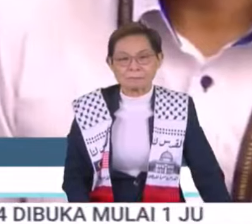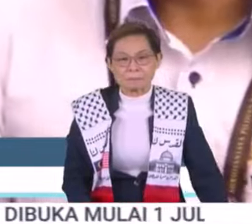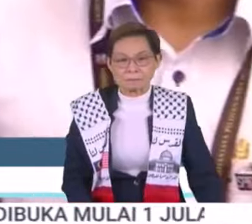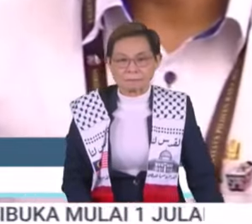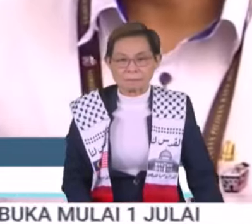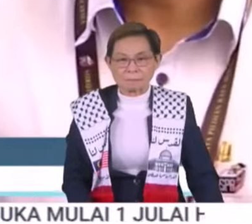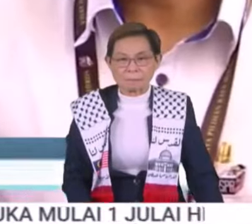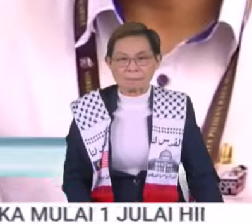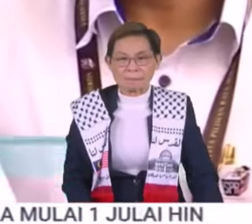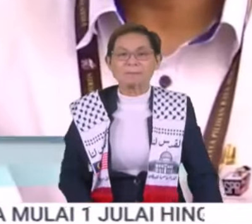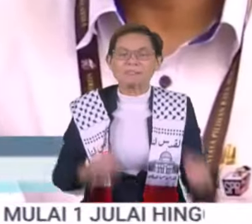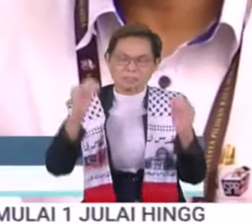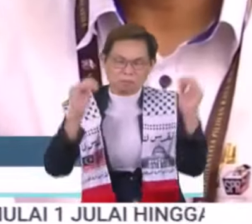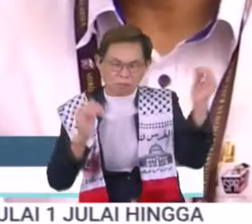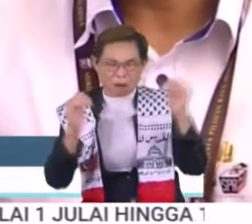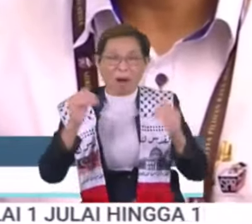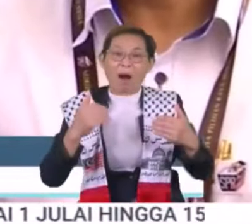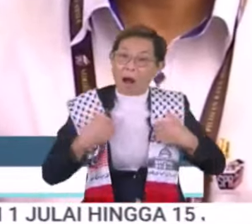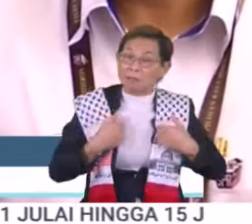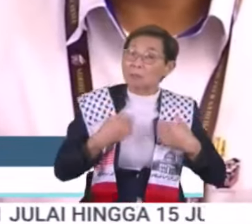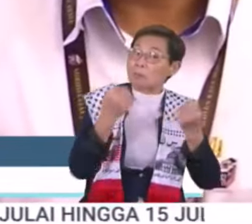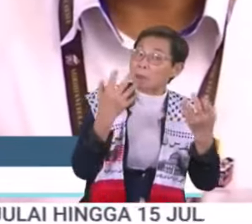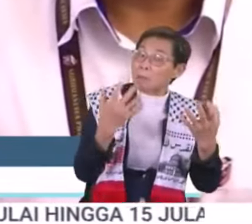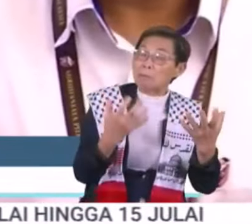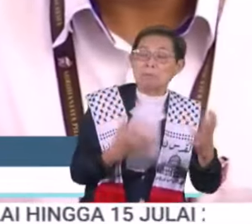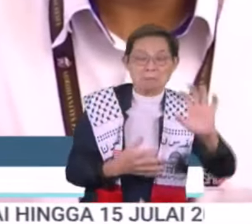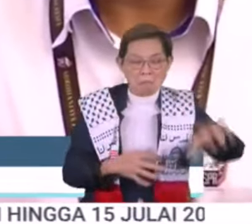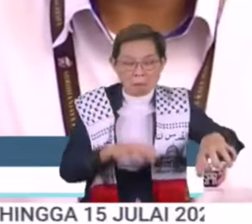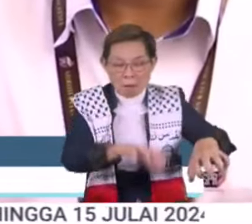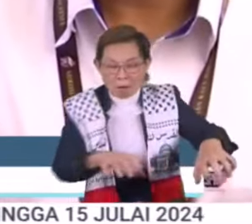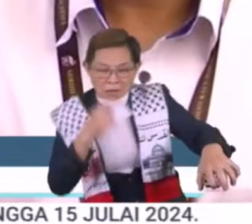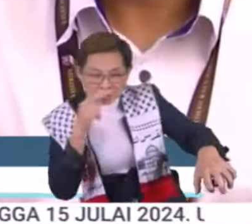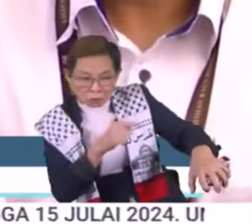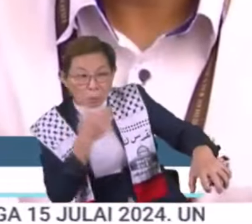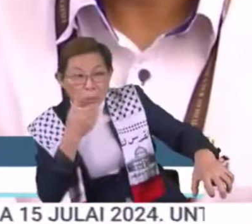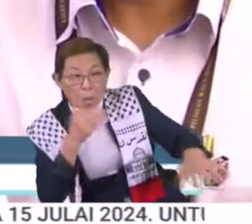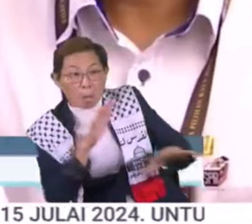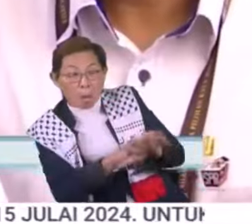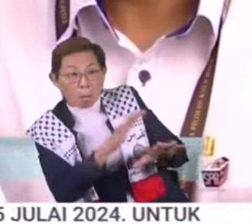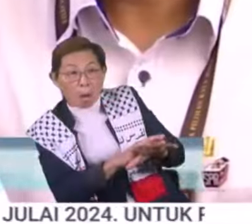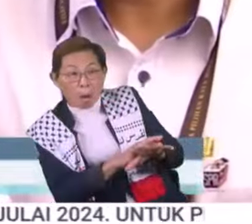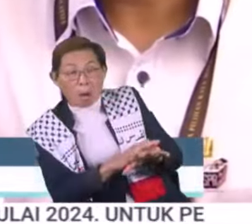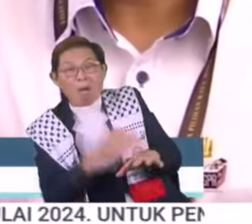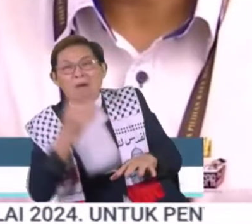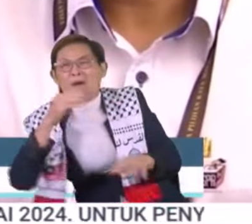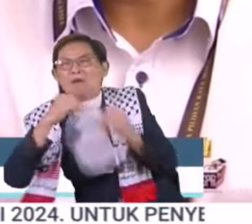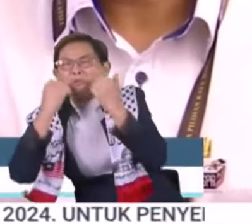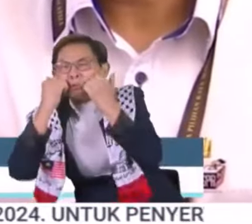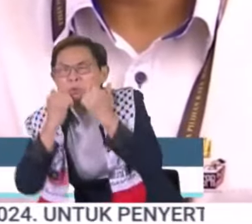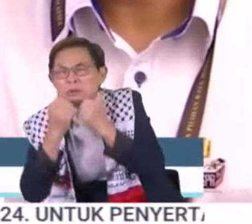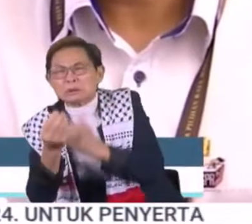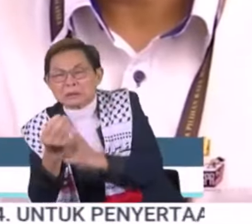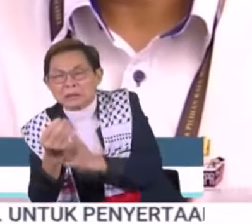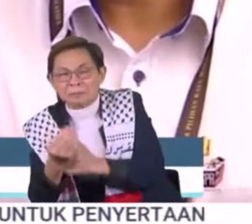Keadaan agak seimbang. Ada beberapa saluran kita tengok kumpulan muda lebih ramai daripada logam emas. Tapi kebanyakan